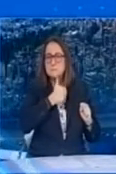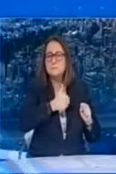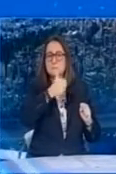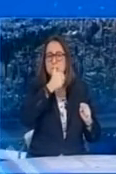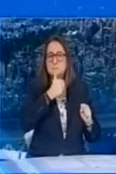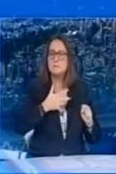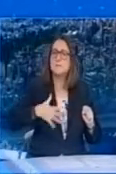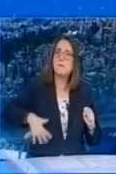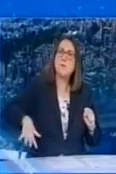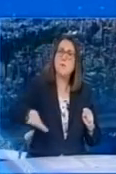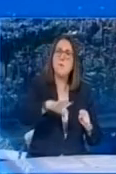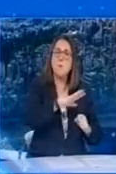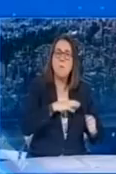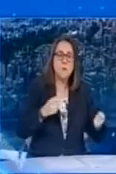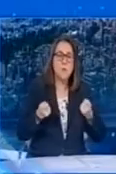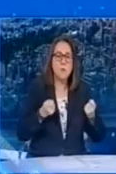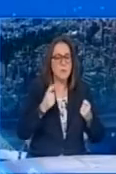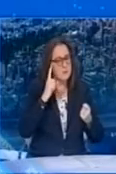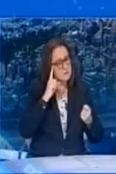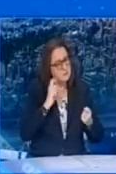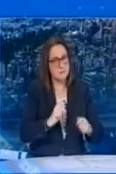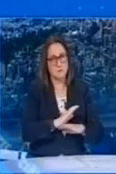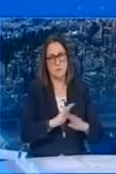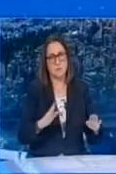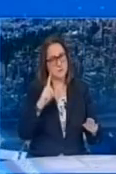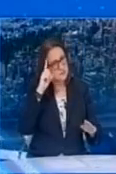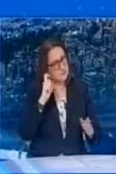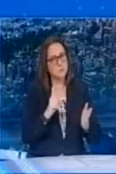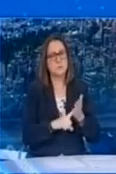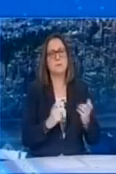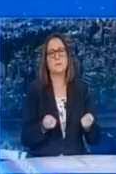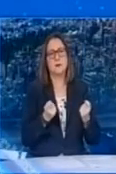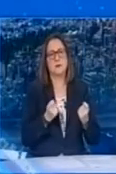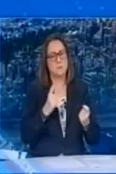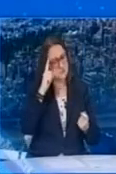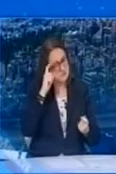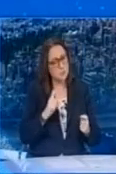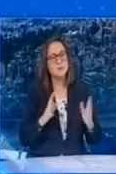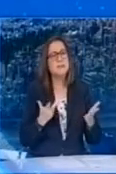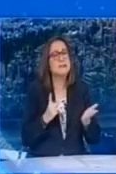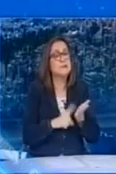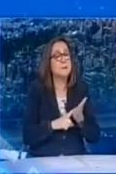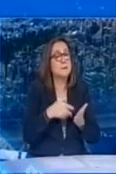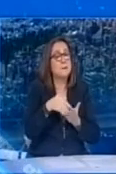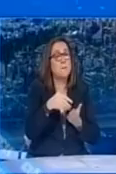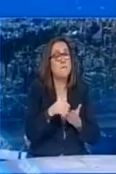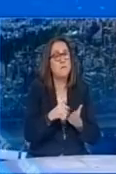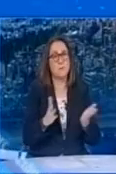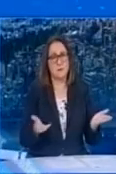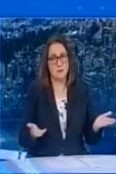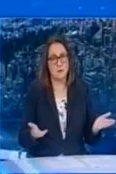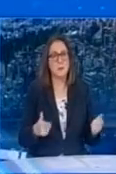όλοι εξοικειωμένοι και ξέρουμε τι πρέπει να κάνουμε και τι να αποφεύγουμε. Αυτό που προέχει